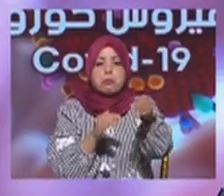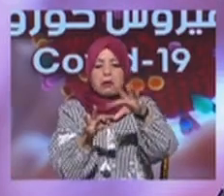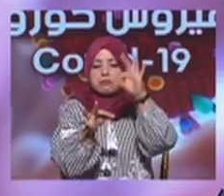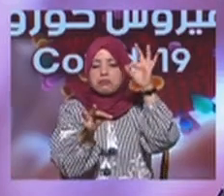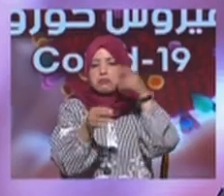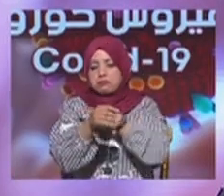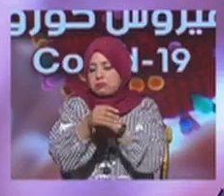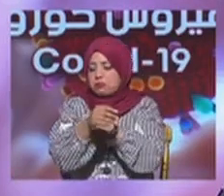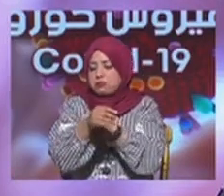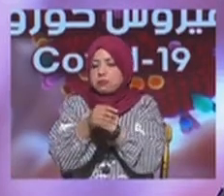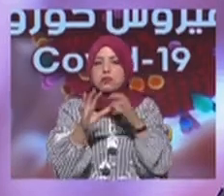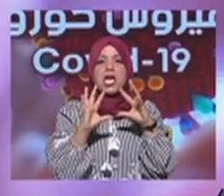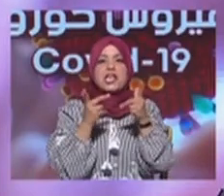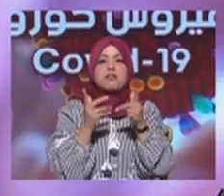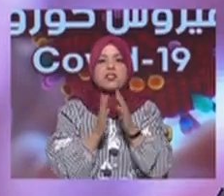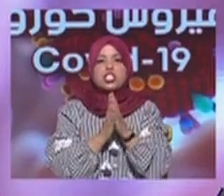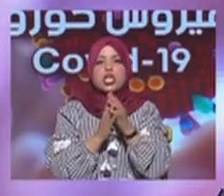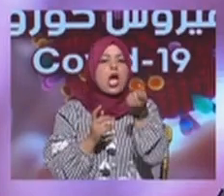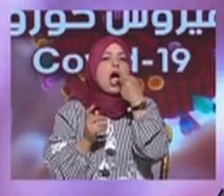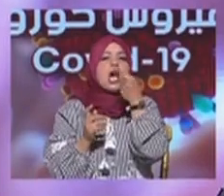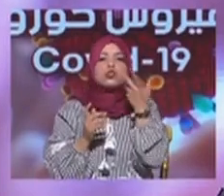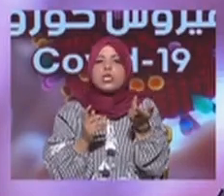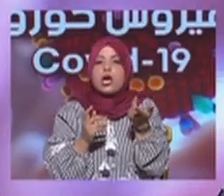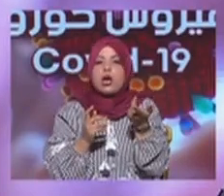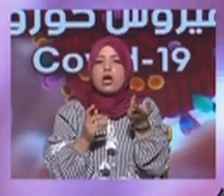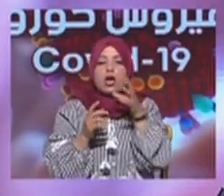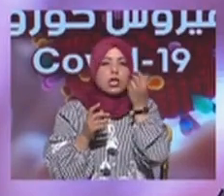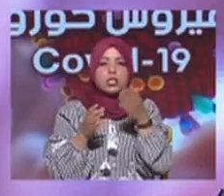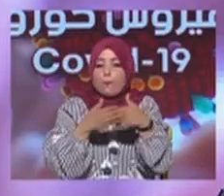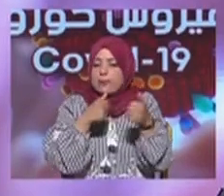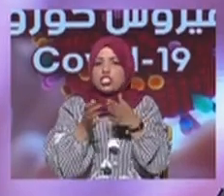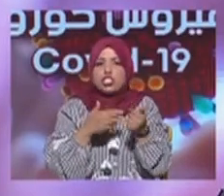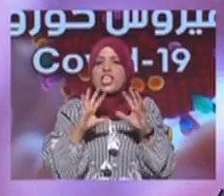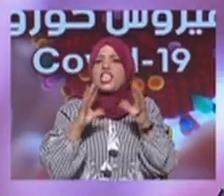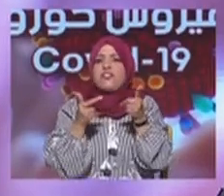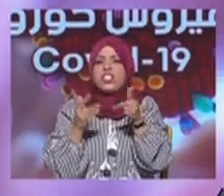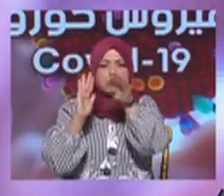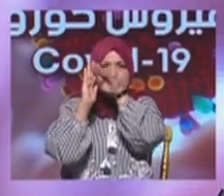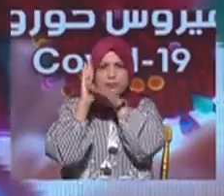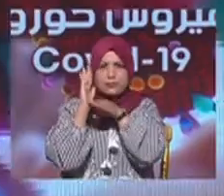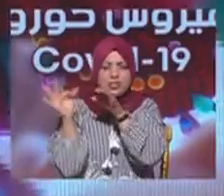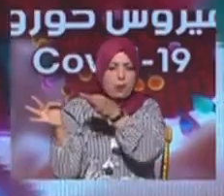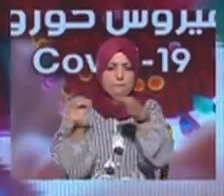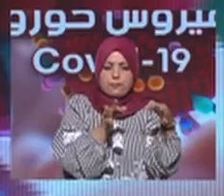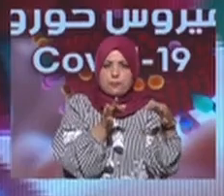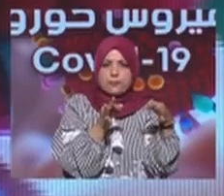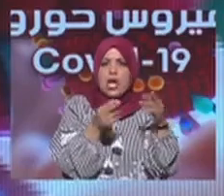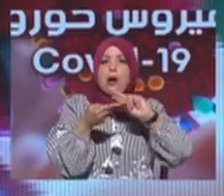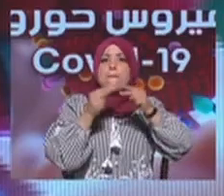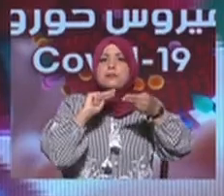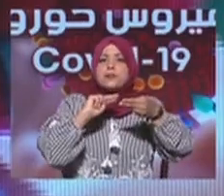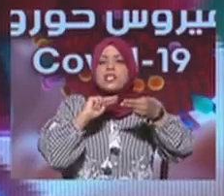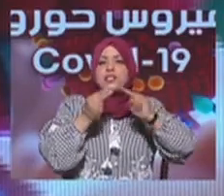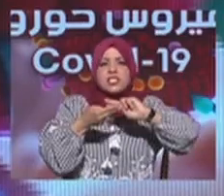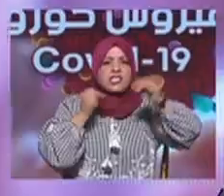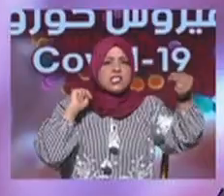فاكسان وباش تعمل له ادويه كذلك حتى تقع يقع القضاء على الحكايه، مش تقف نيره بالضبط. هو في العام هذا ولا التسلسل العام اللي